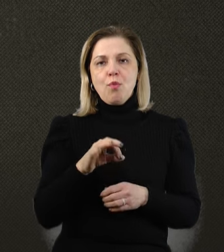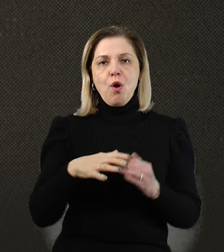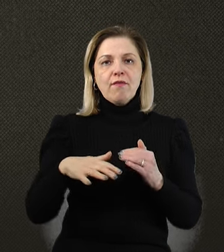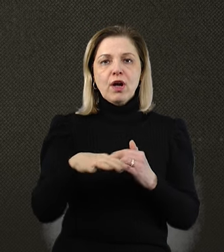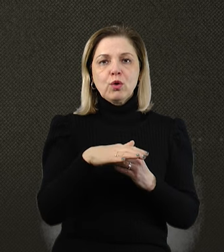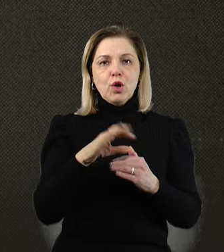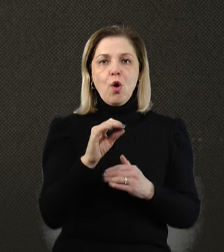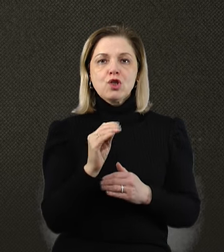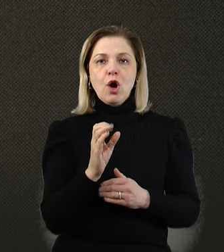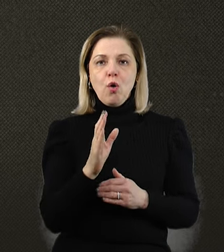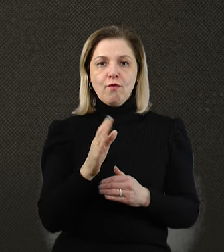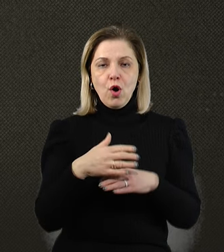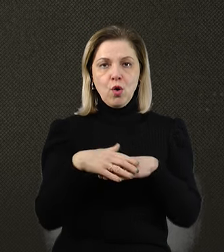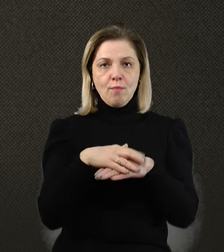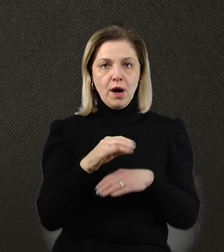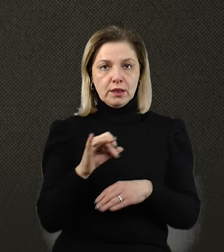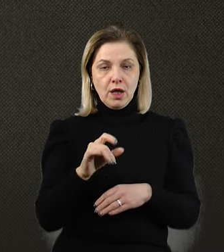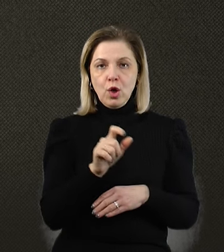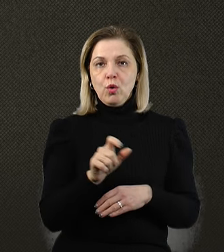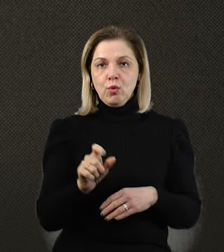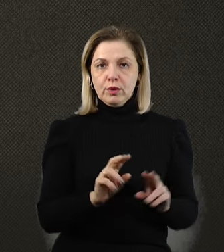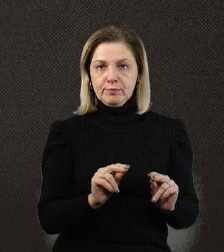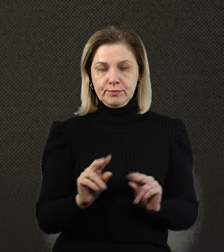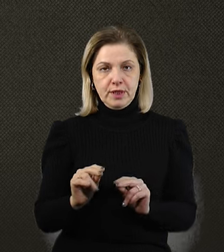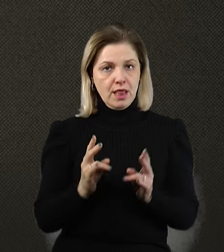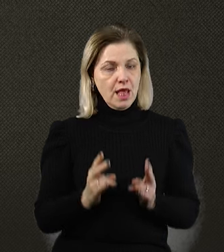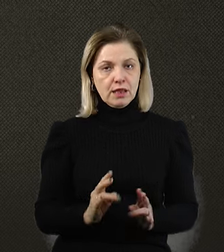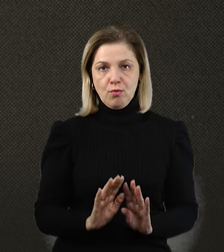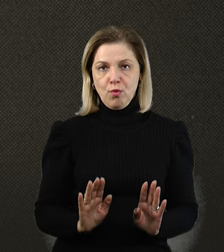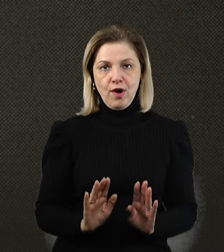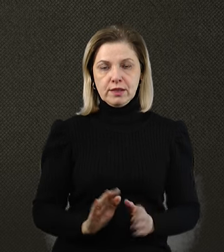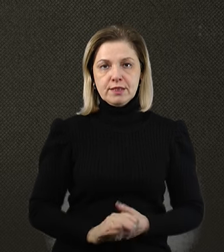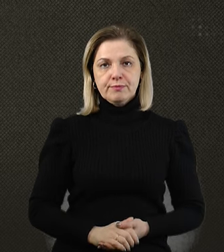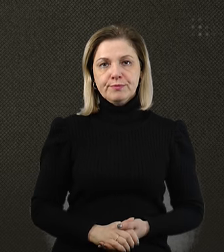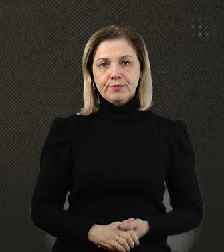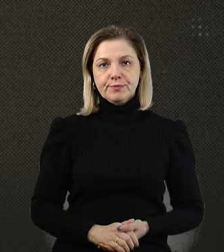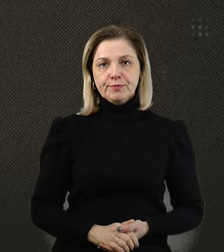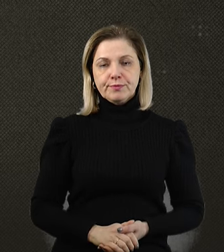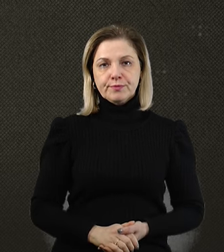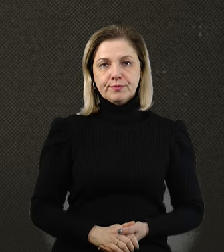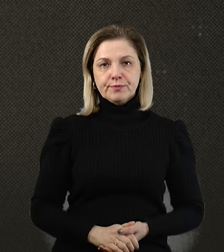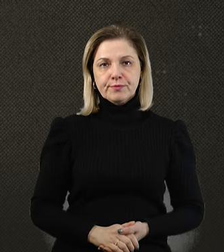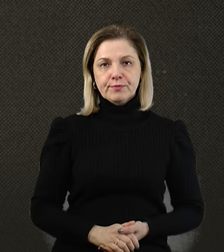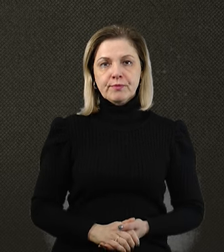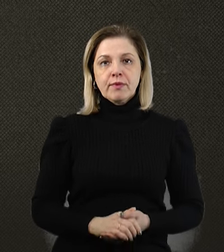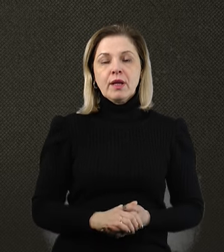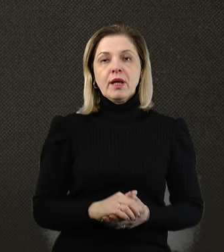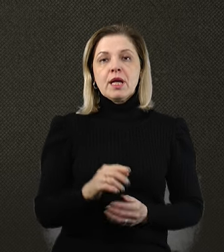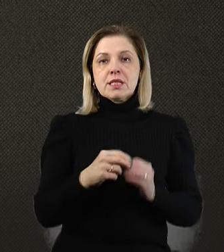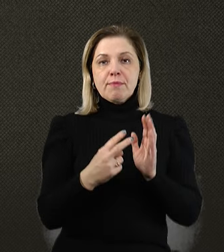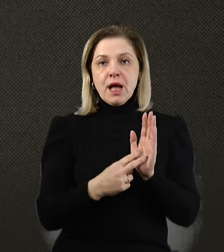по акваторії Очаківської громади. Люди не травмувалися, йдеться у повідомленні обласної військової адміністрації.